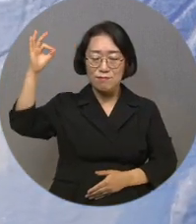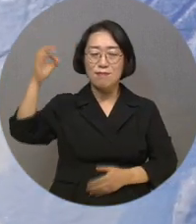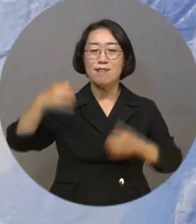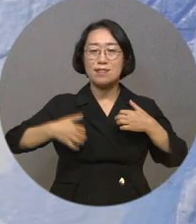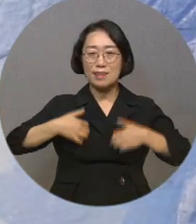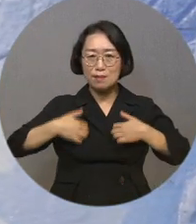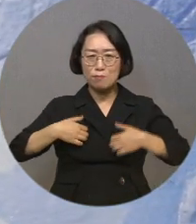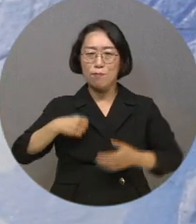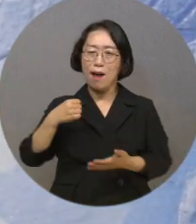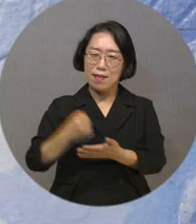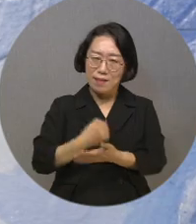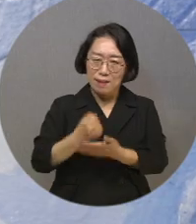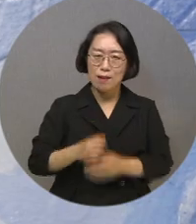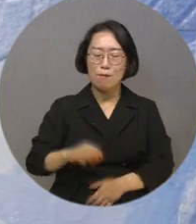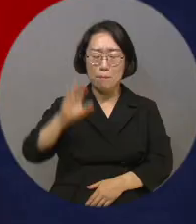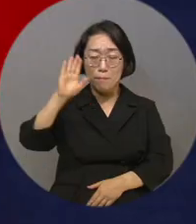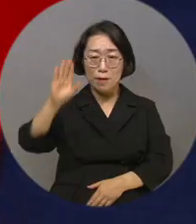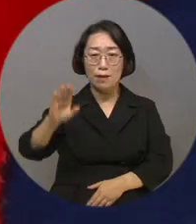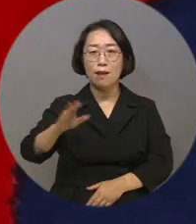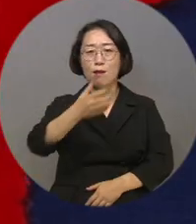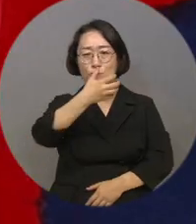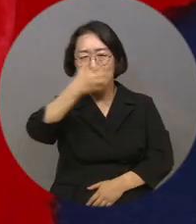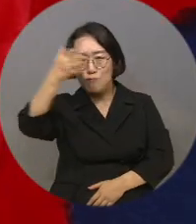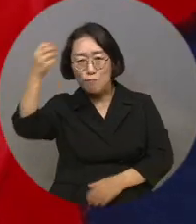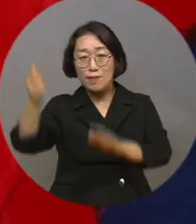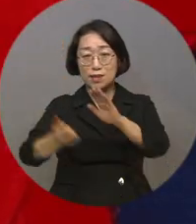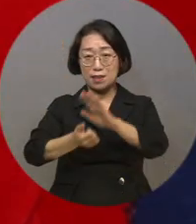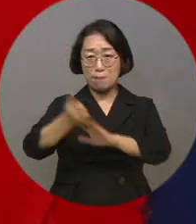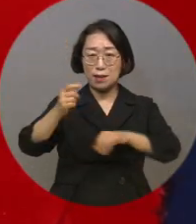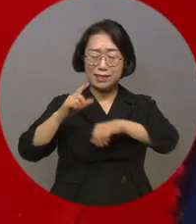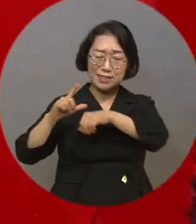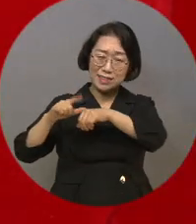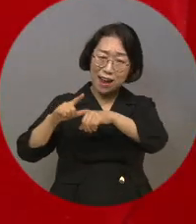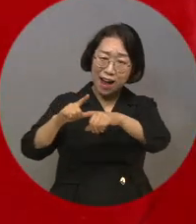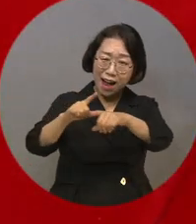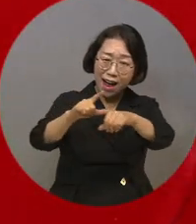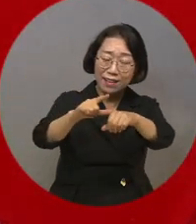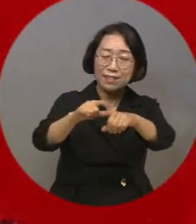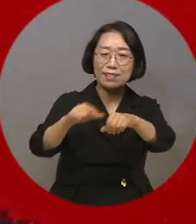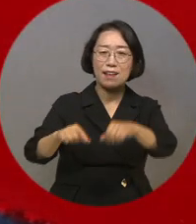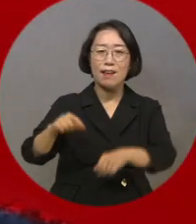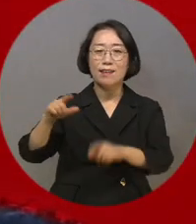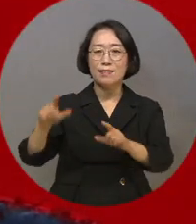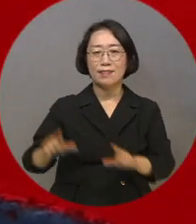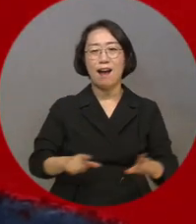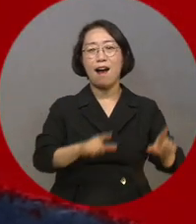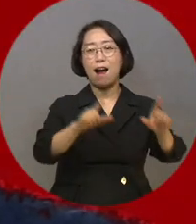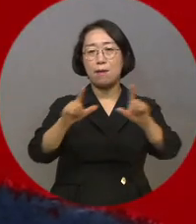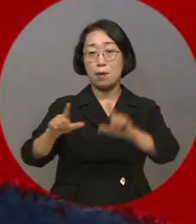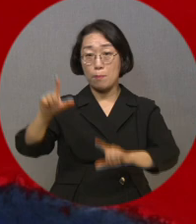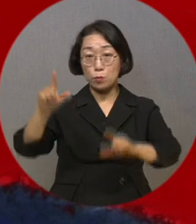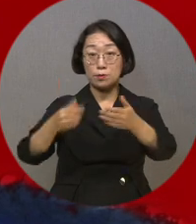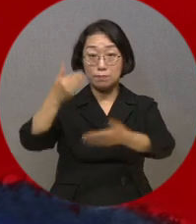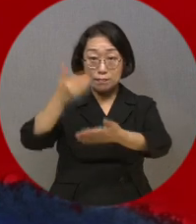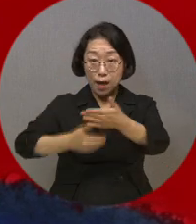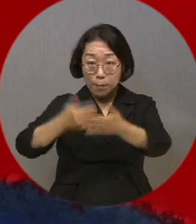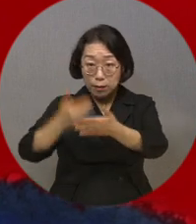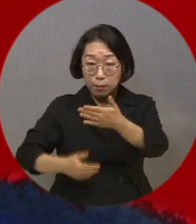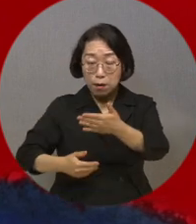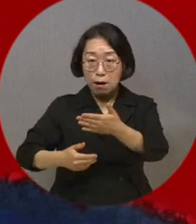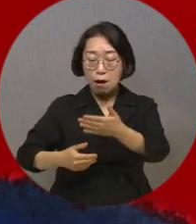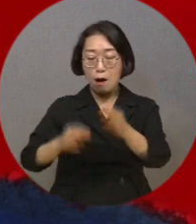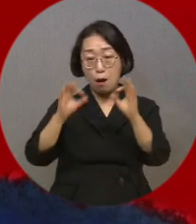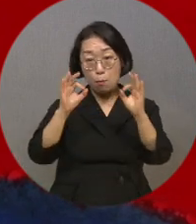내일에 대한 꿈과 희망들이 시간의 흐름 속에 버무러져 삶의 궤적이 되고 작가의